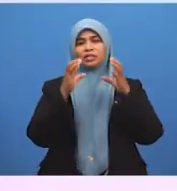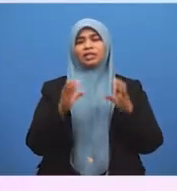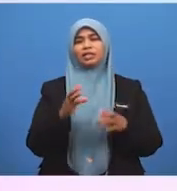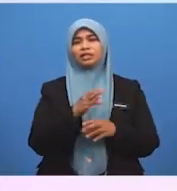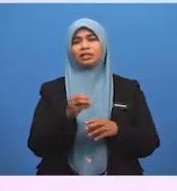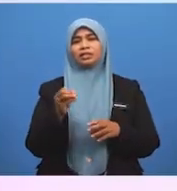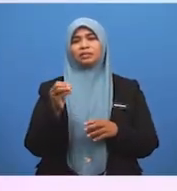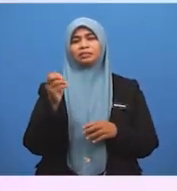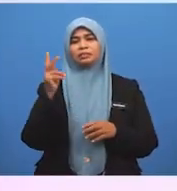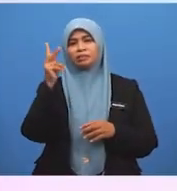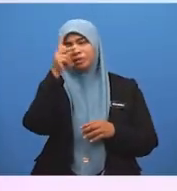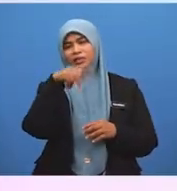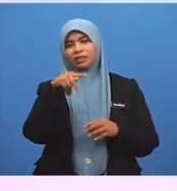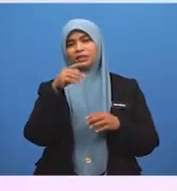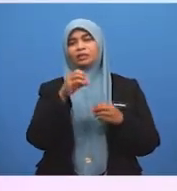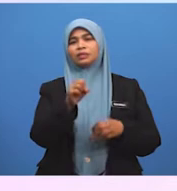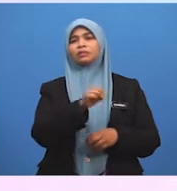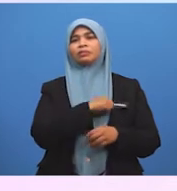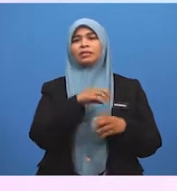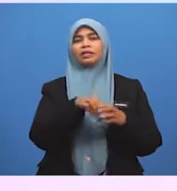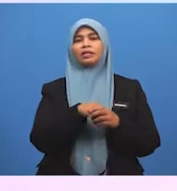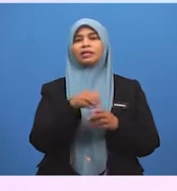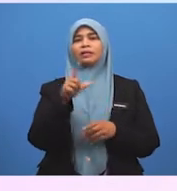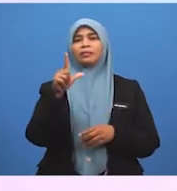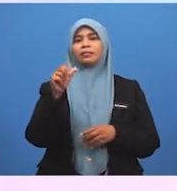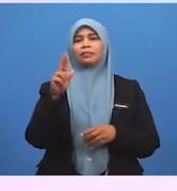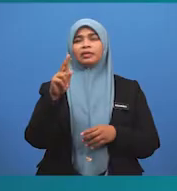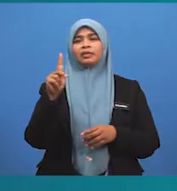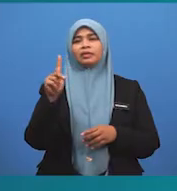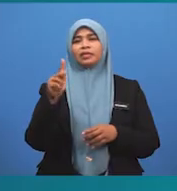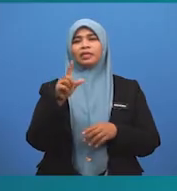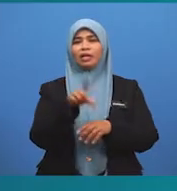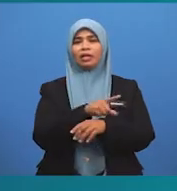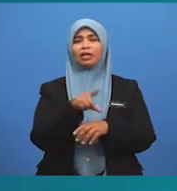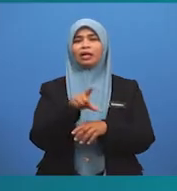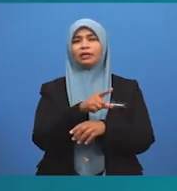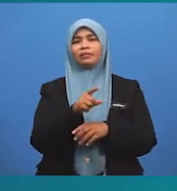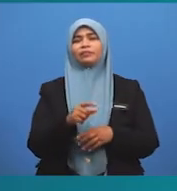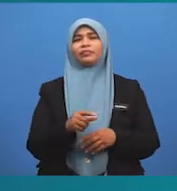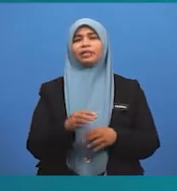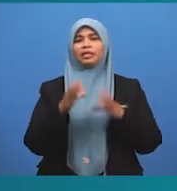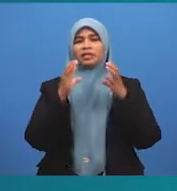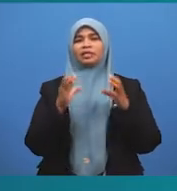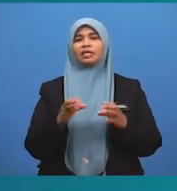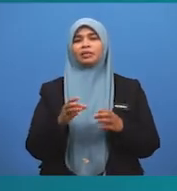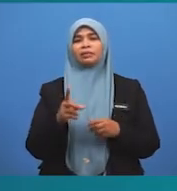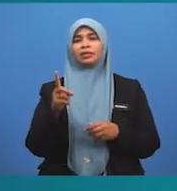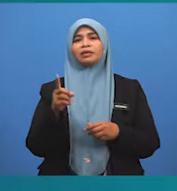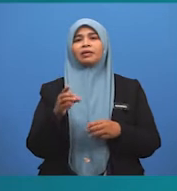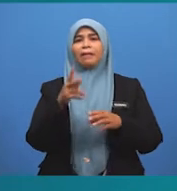kepentingan bersikap sopan dalam lirik lagu. Cara yang pertama, pakaian